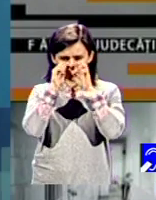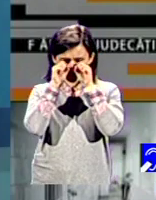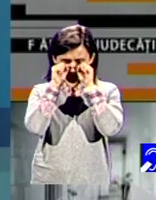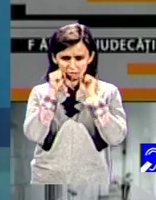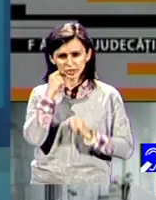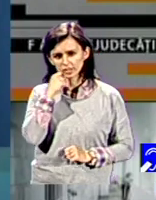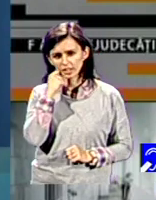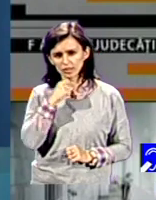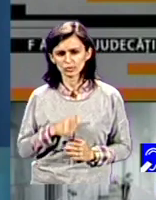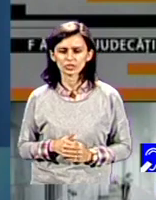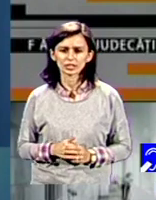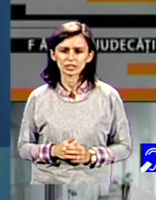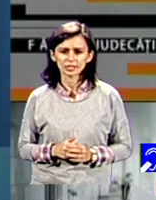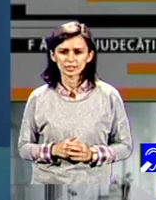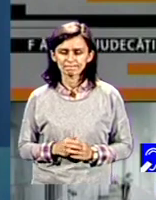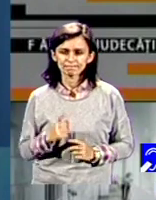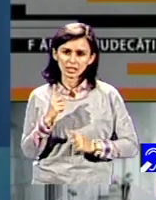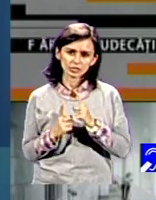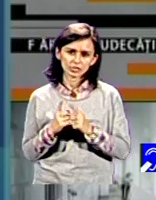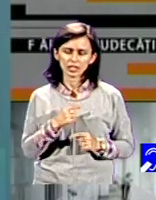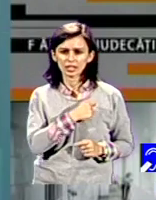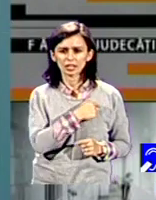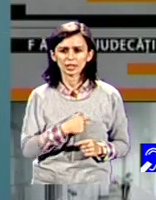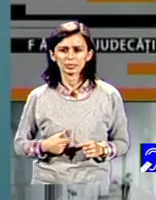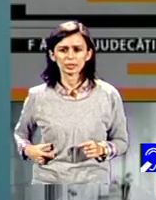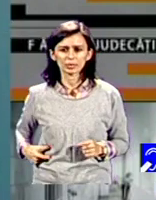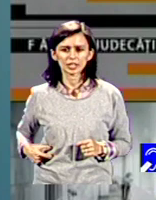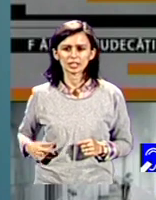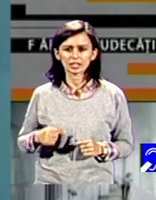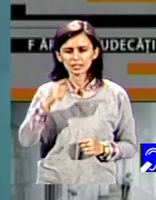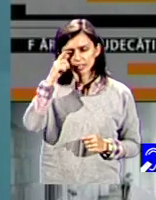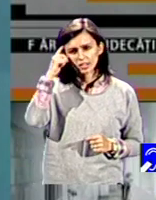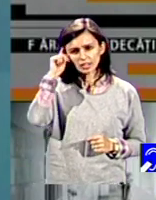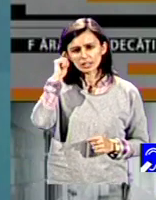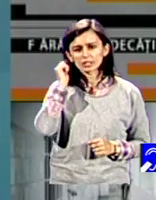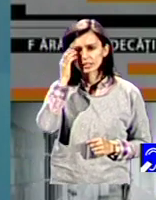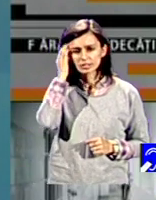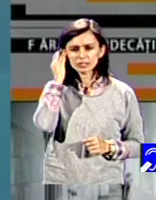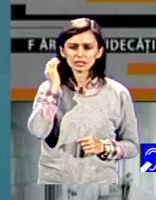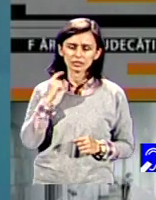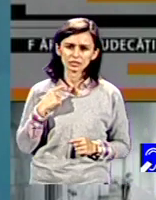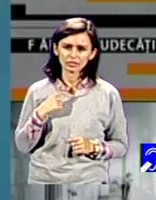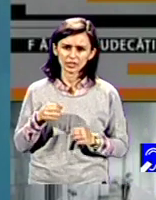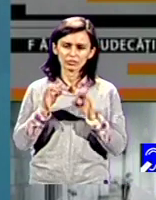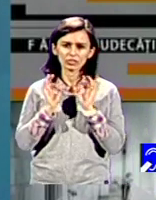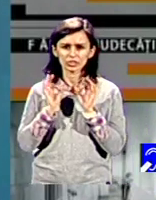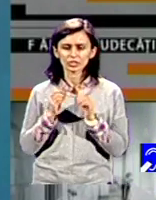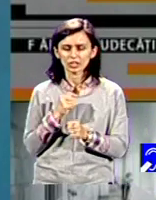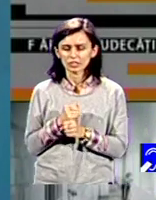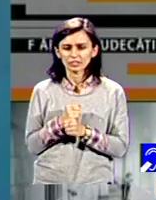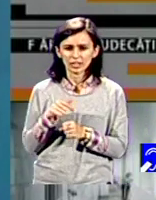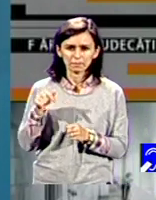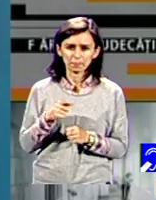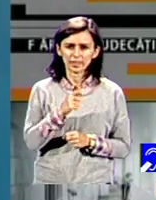din Cluj ori daca primaria toti sa gândit să fie de folos și să implementeze acest proiect un prim pas